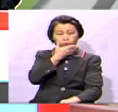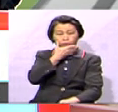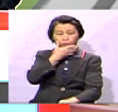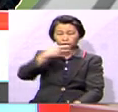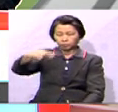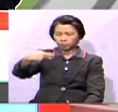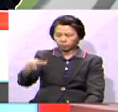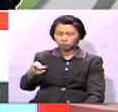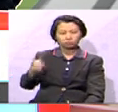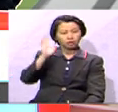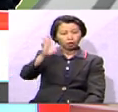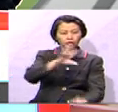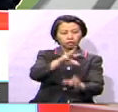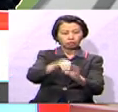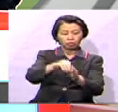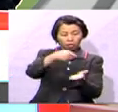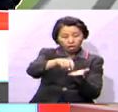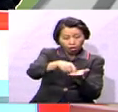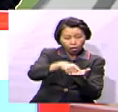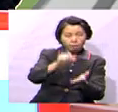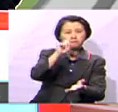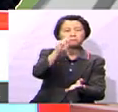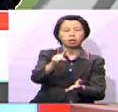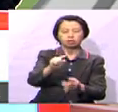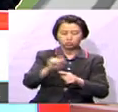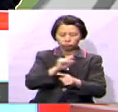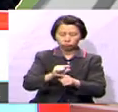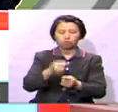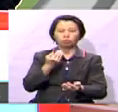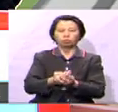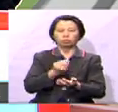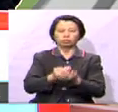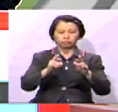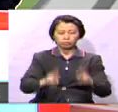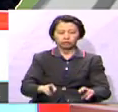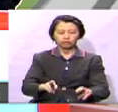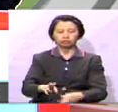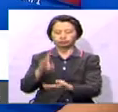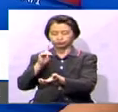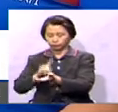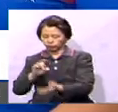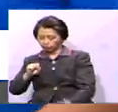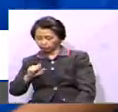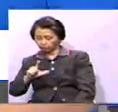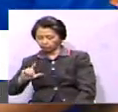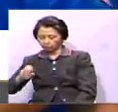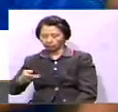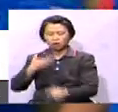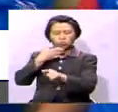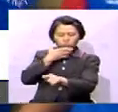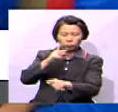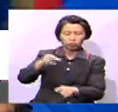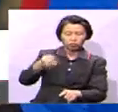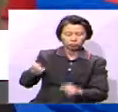PH Itu bakal melibatkan perbelanjaan besar menggunakan Wang rakyat menurut Datuk Seri Dr Mohamad Salleh Pemuda PH seharusnya